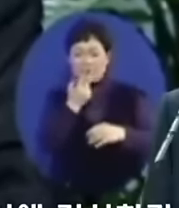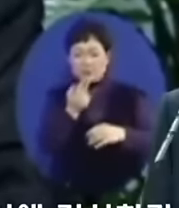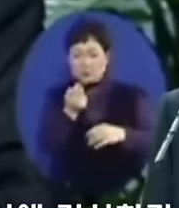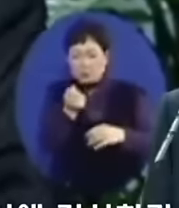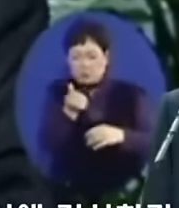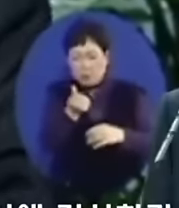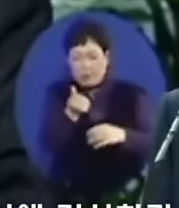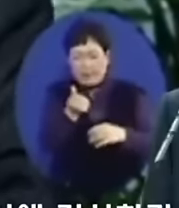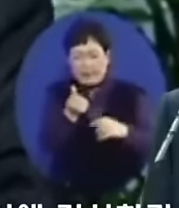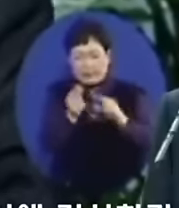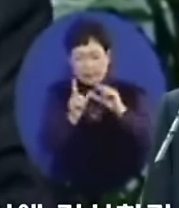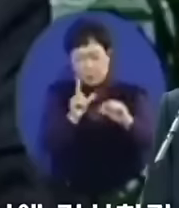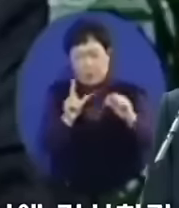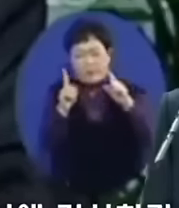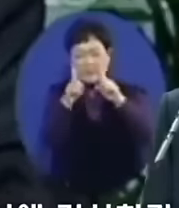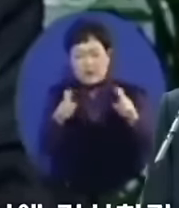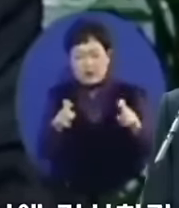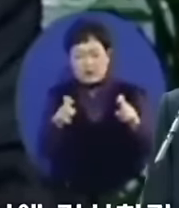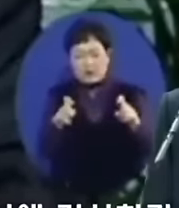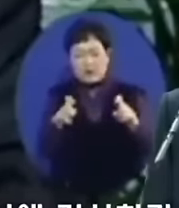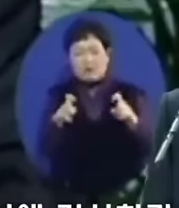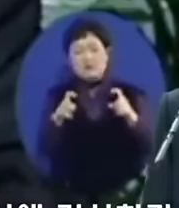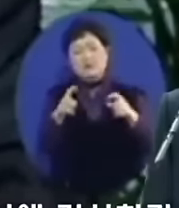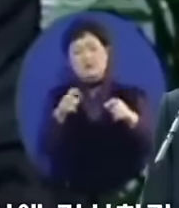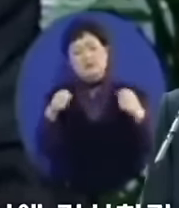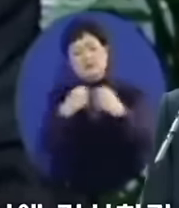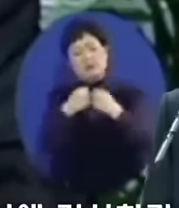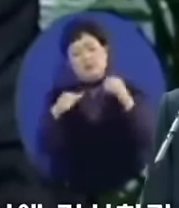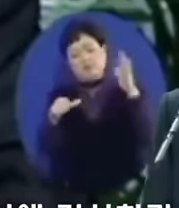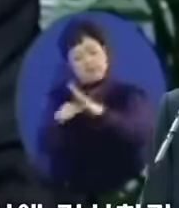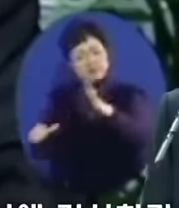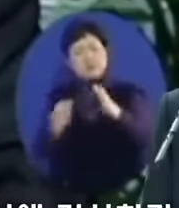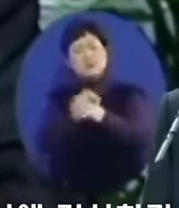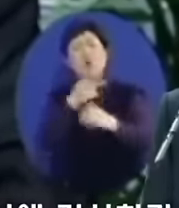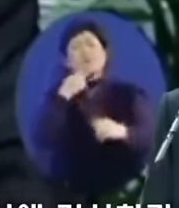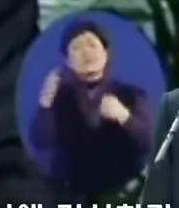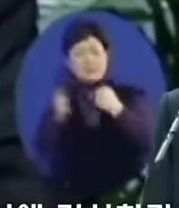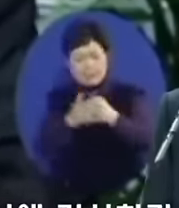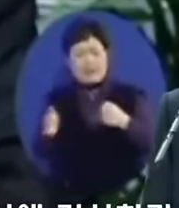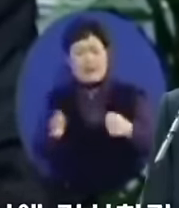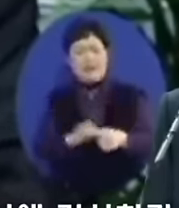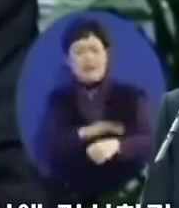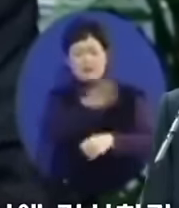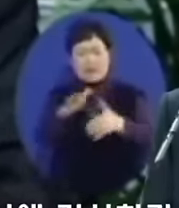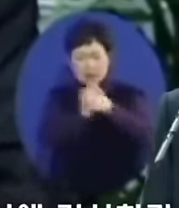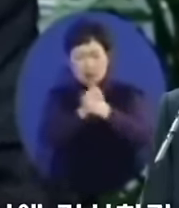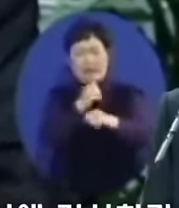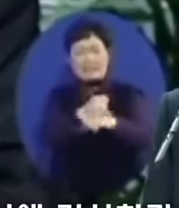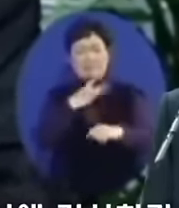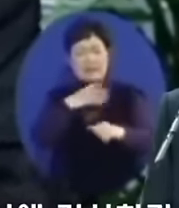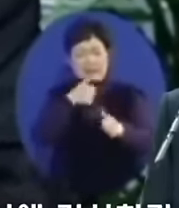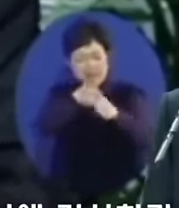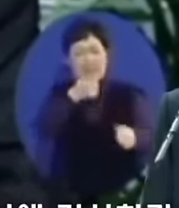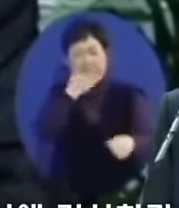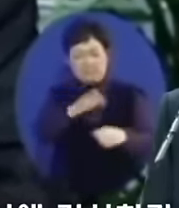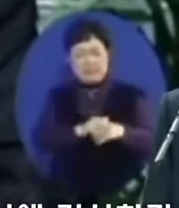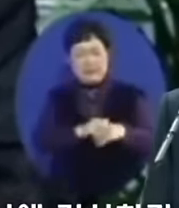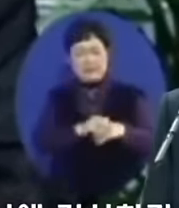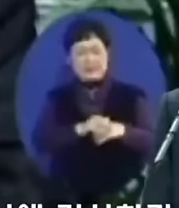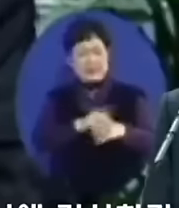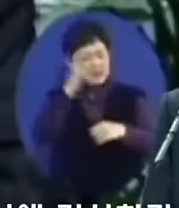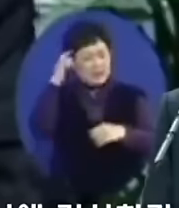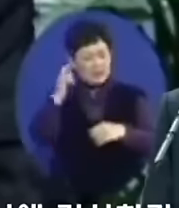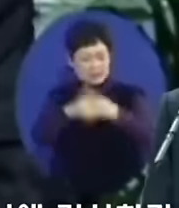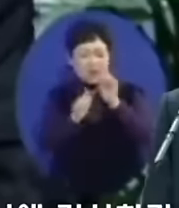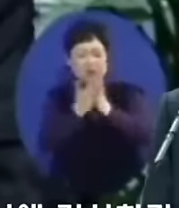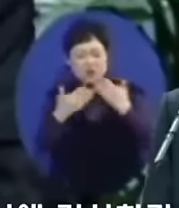전쟁에 실패했습니다. 왜? 기도하지 않았기 때문에. 여러분 기도해야 우리가 승리할 수 있는 것입니다. 그러므로 성경은 쉬지